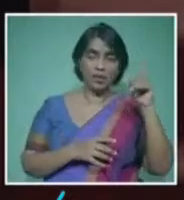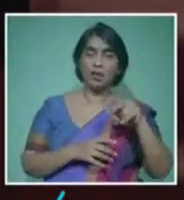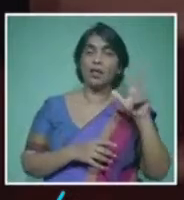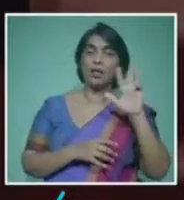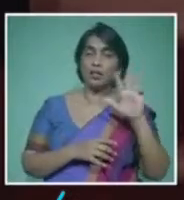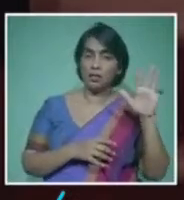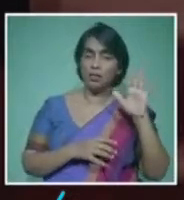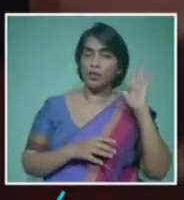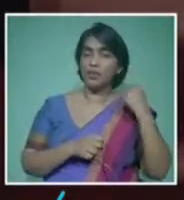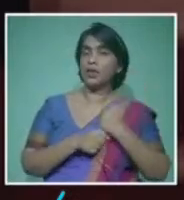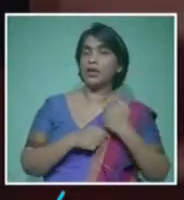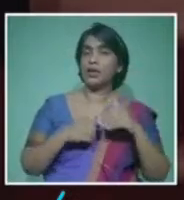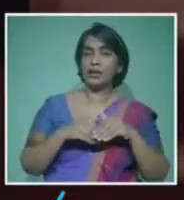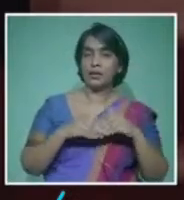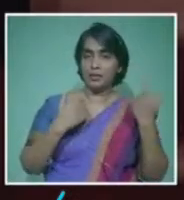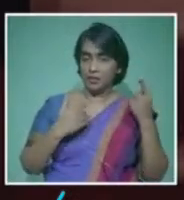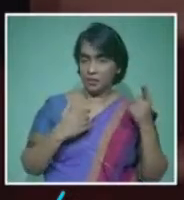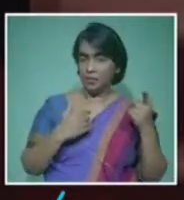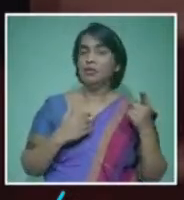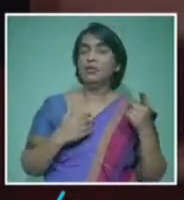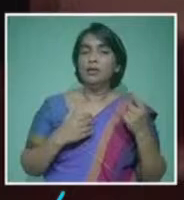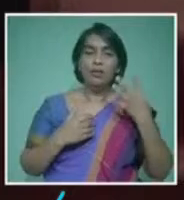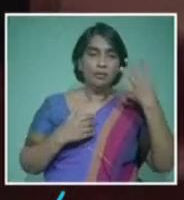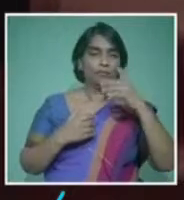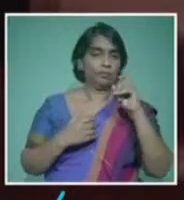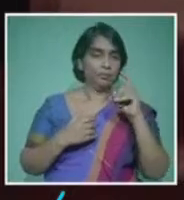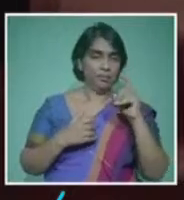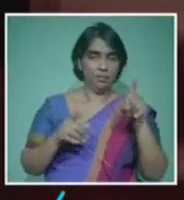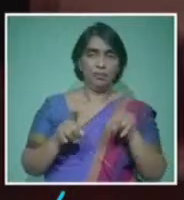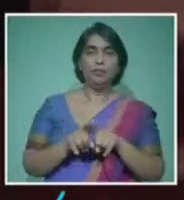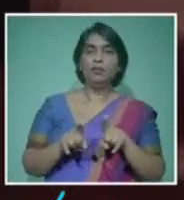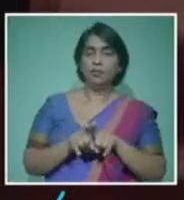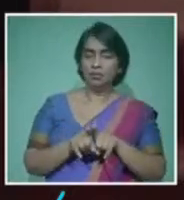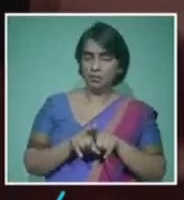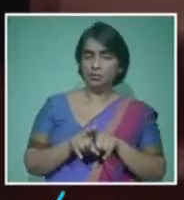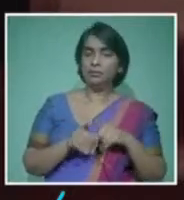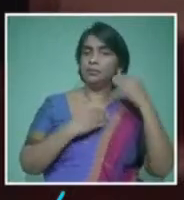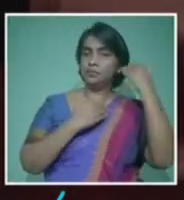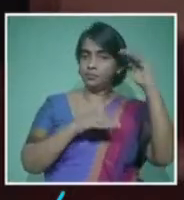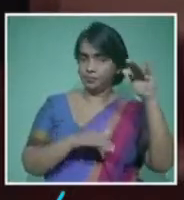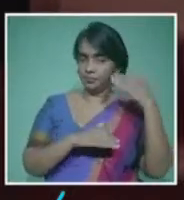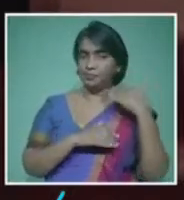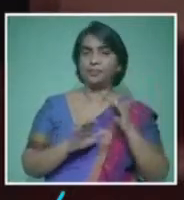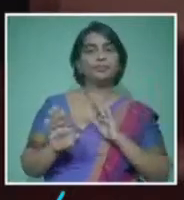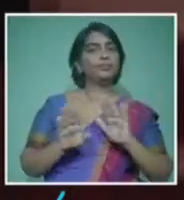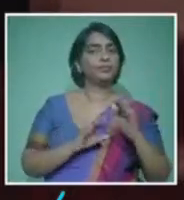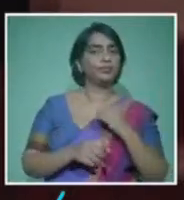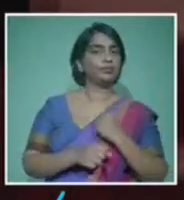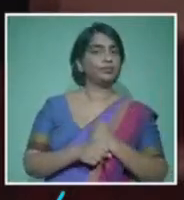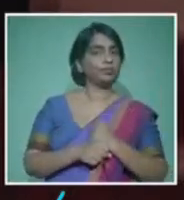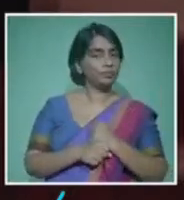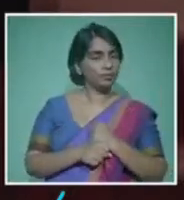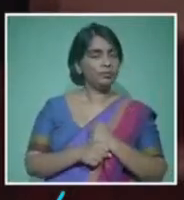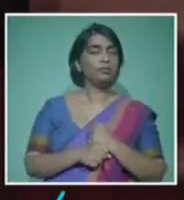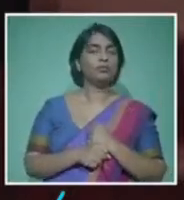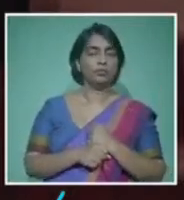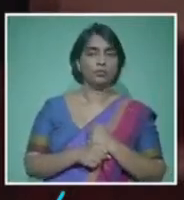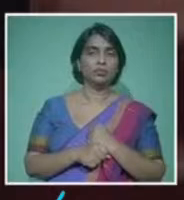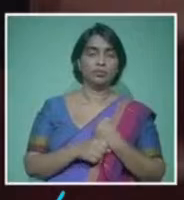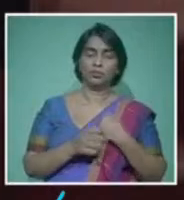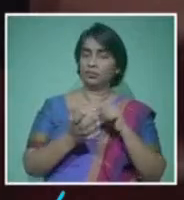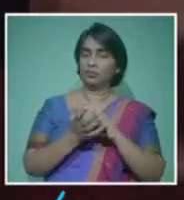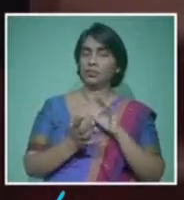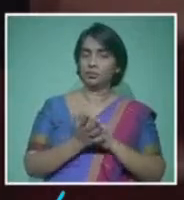2285/19 දරන අතිවිශේෂ ගැසට් පත්‍ර 4 ඈ වගන්තිය ප්‍රකාරව ආනයන හා අපනයන පාලක ජනරාල් විසින් නිකුත් කරන